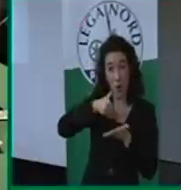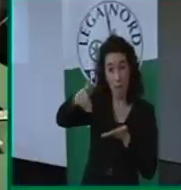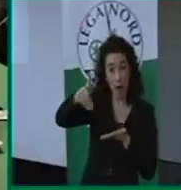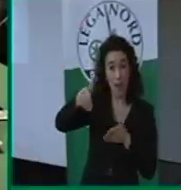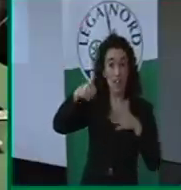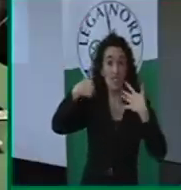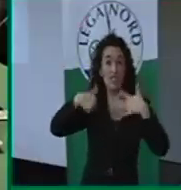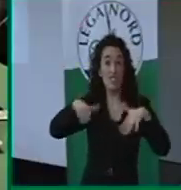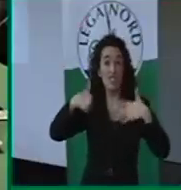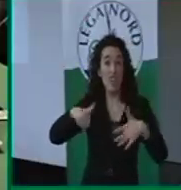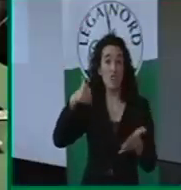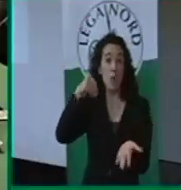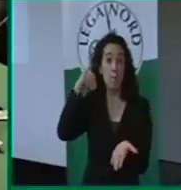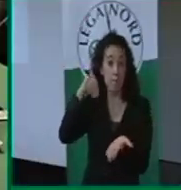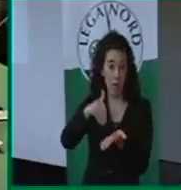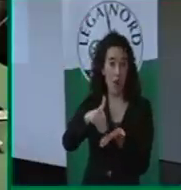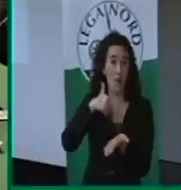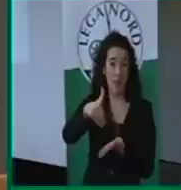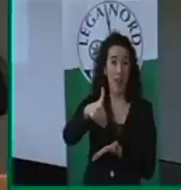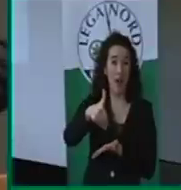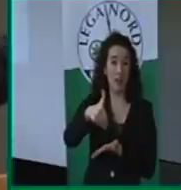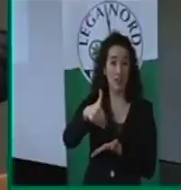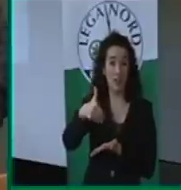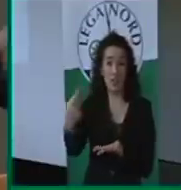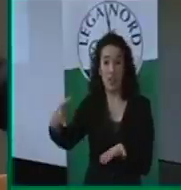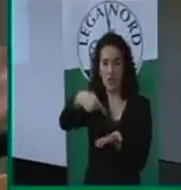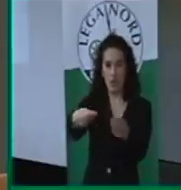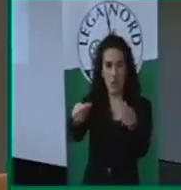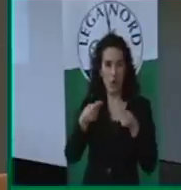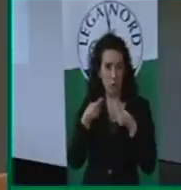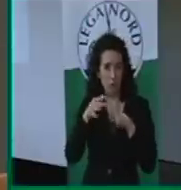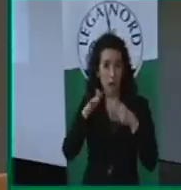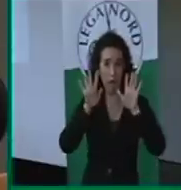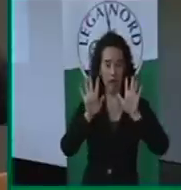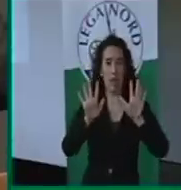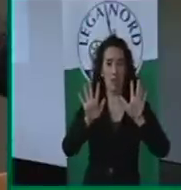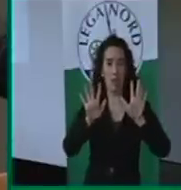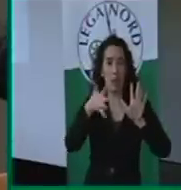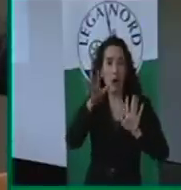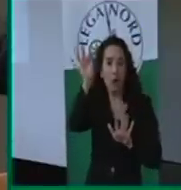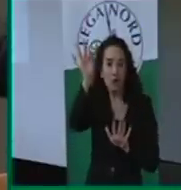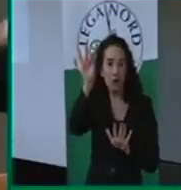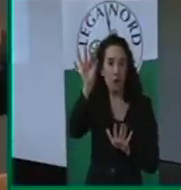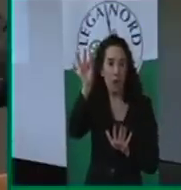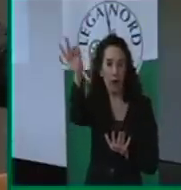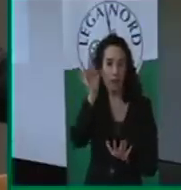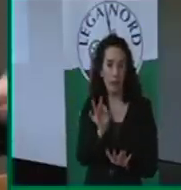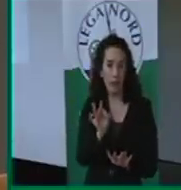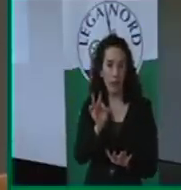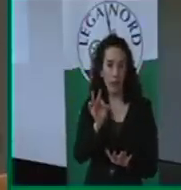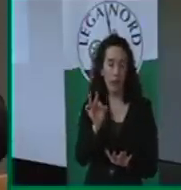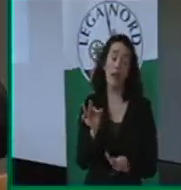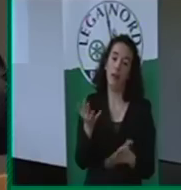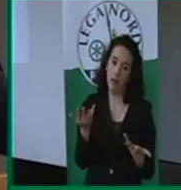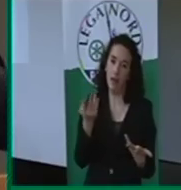restituiti Sono all'incirca 10 il 50% poi viene viene erogato in contributi agricoli che sono